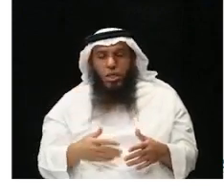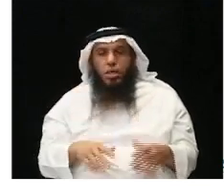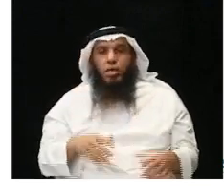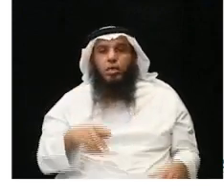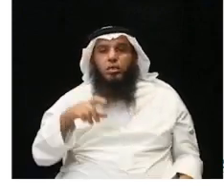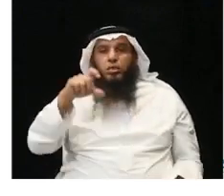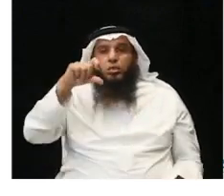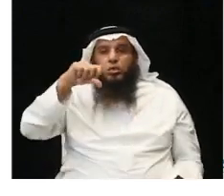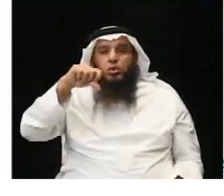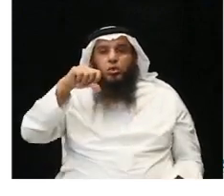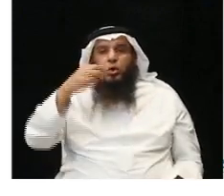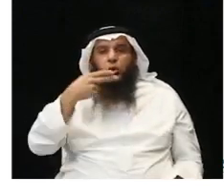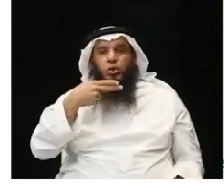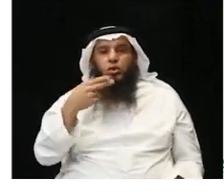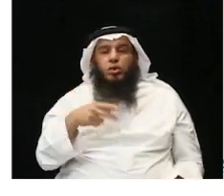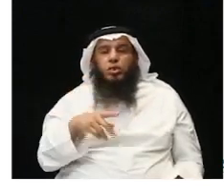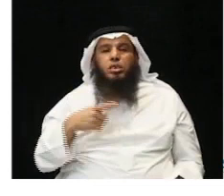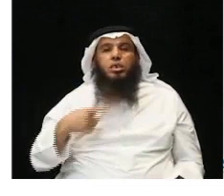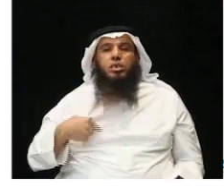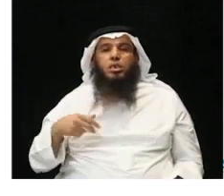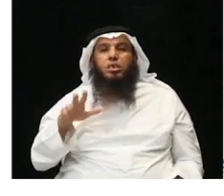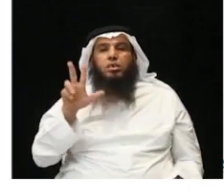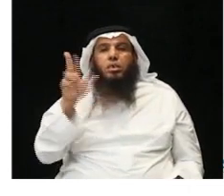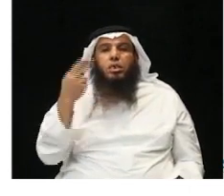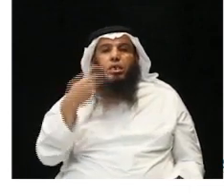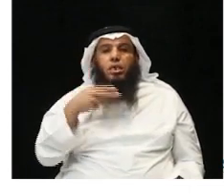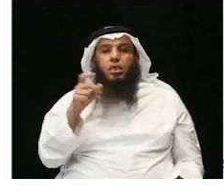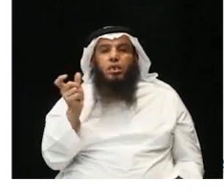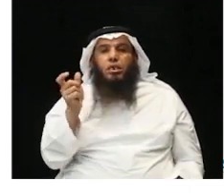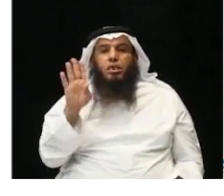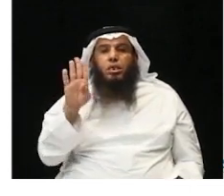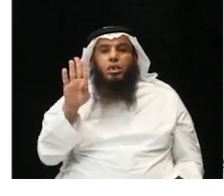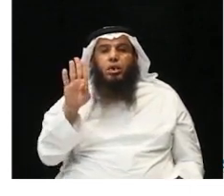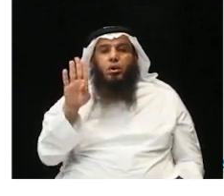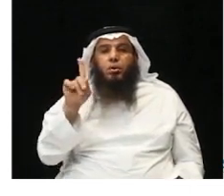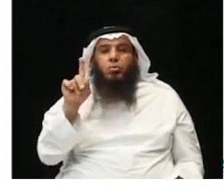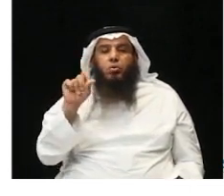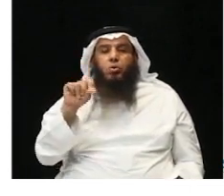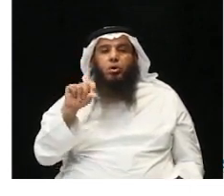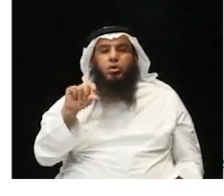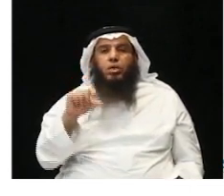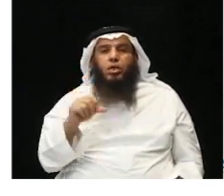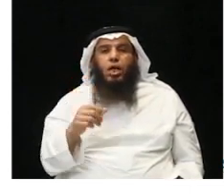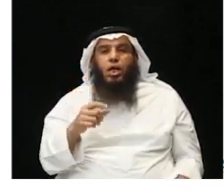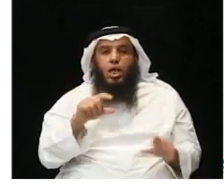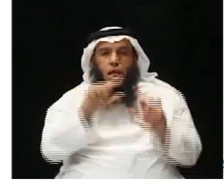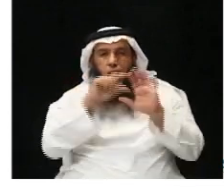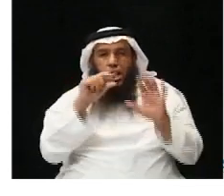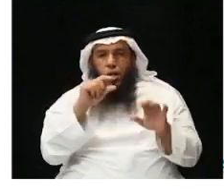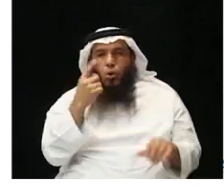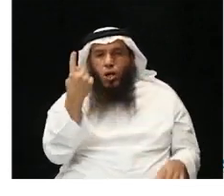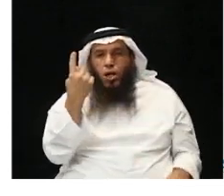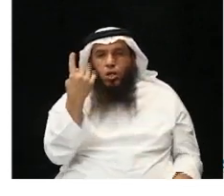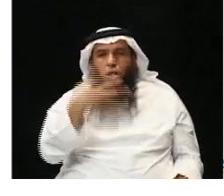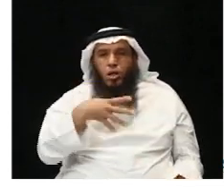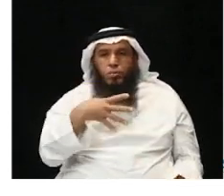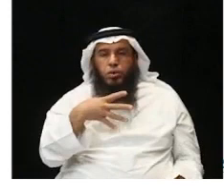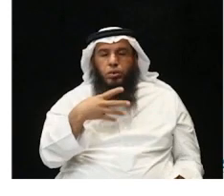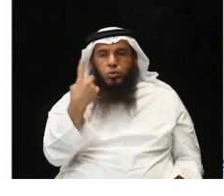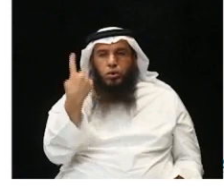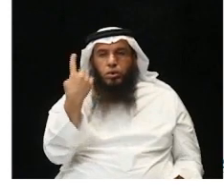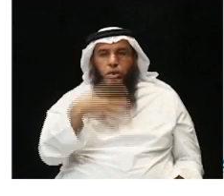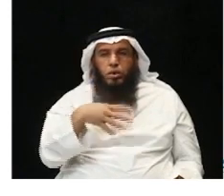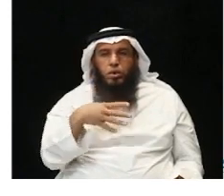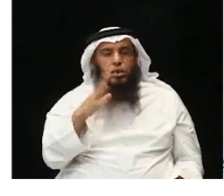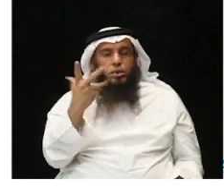التسمية لذكر اسم العنكبوت، وستأخذونه إن شاء الله في آية رقم 41، في آية رقم 41 سنأخذ